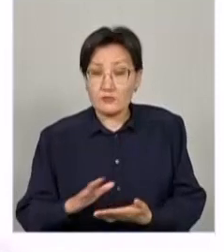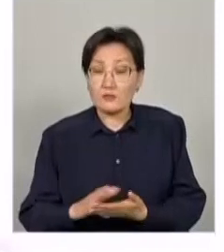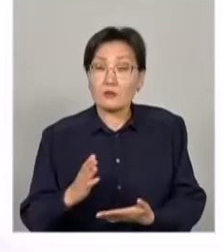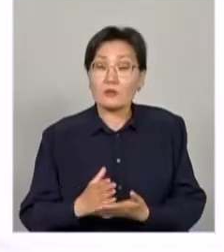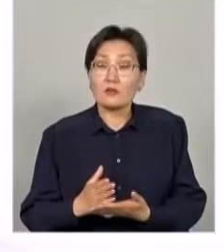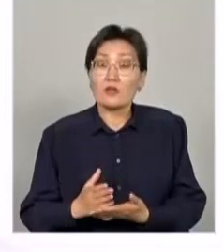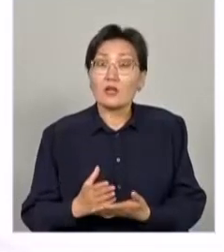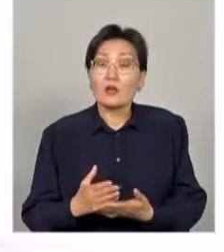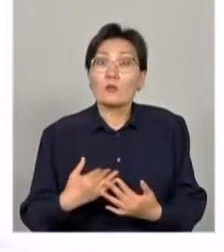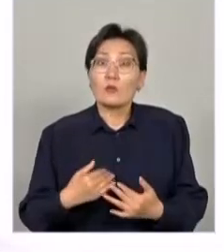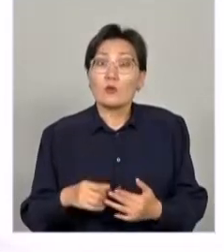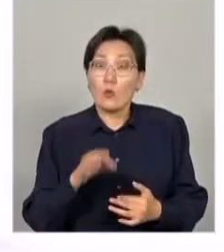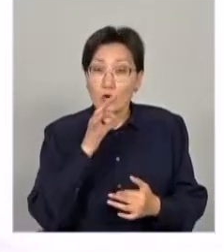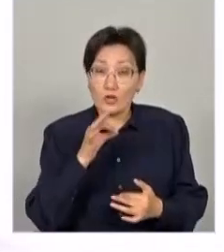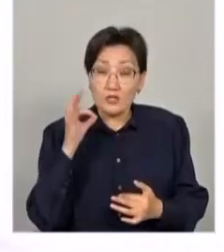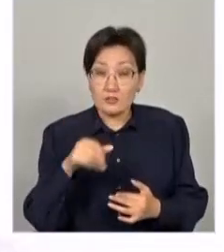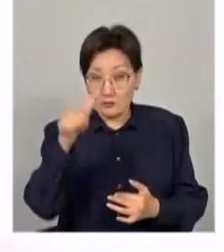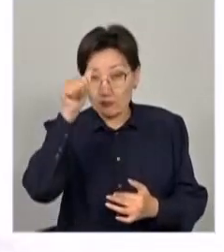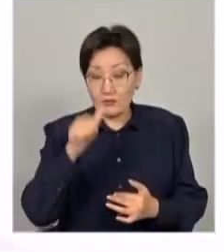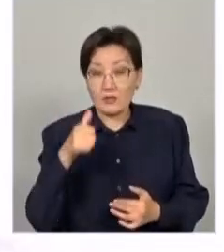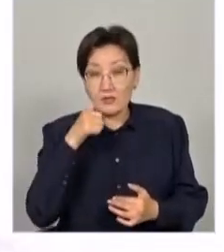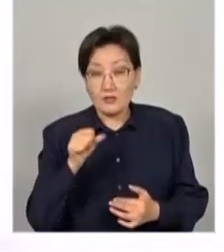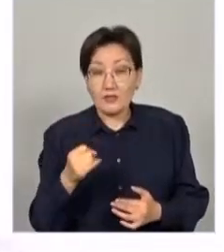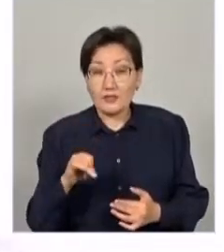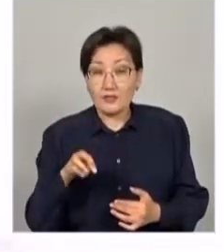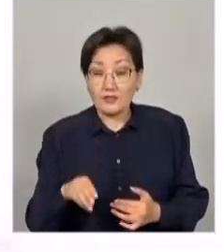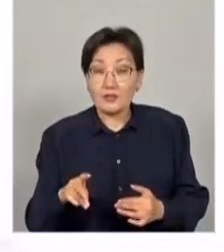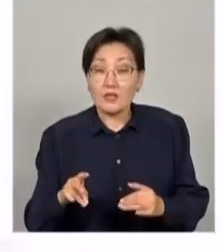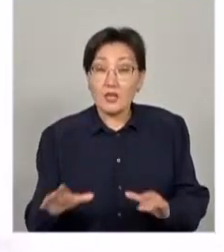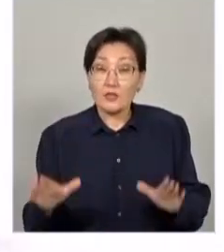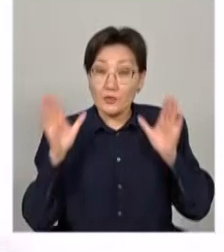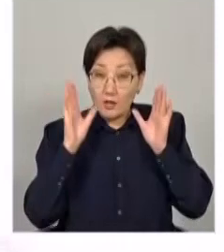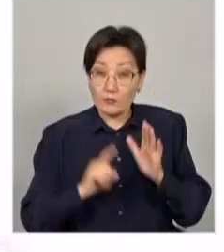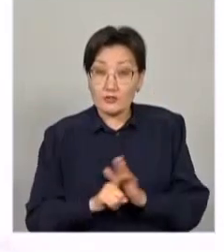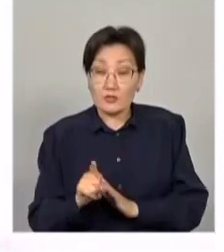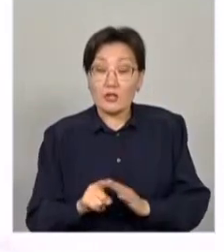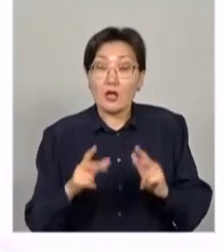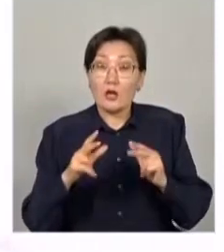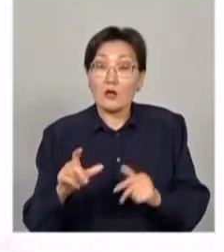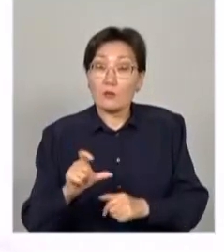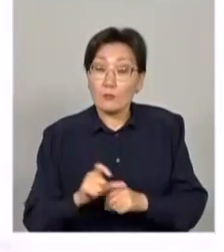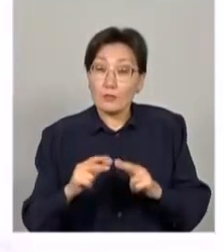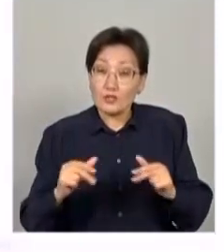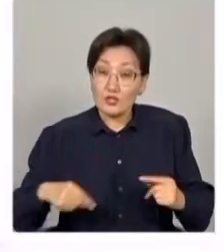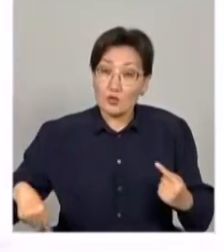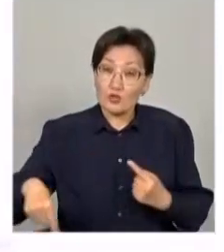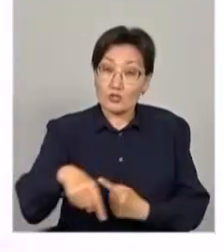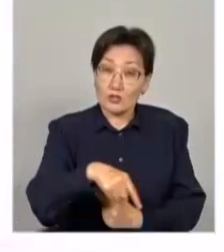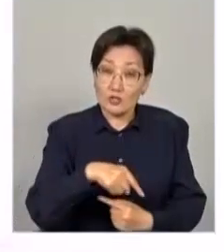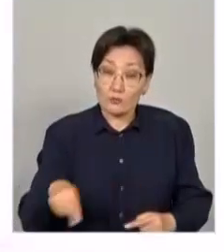мынау бізде ораза қазір. Ертең айт намазы басталады, сондықтан Әзірет Сұлтан мешітінің жан жағын